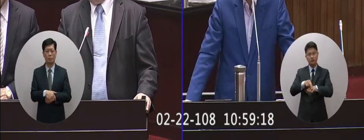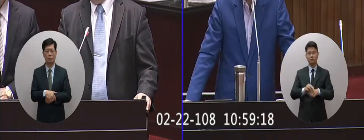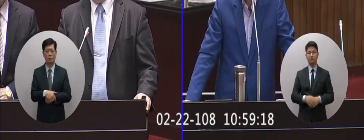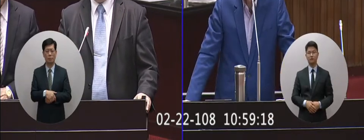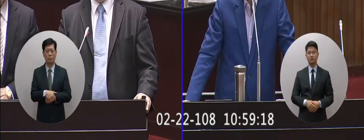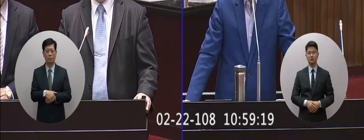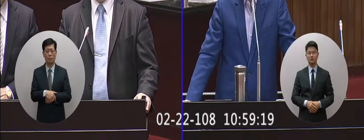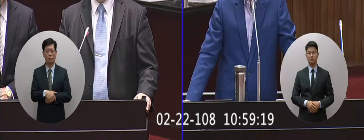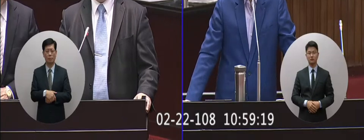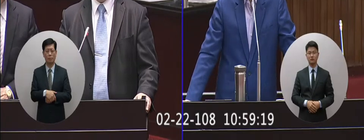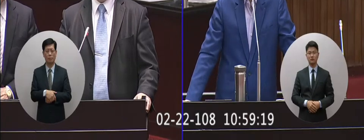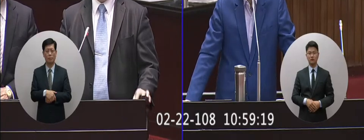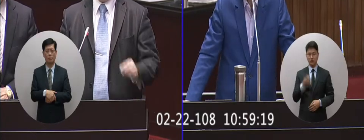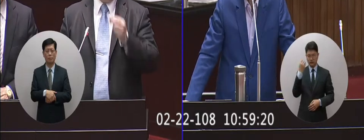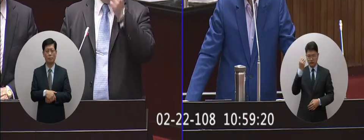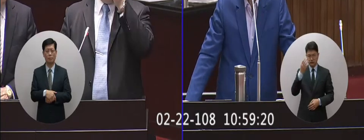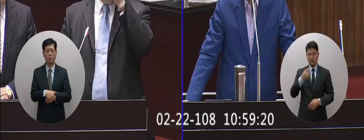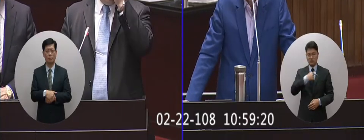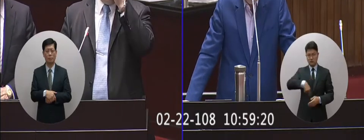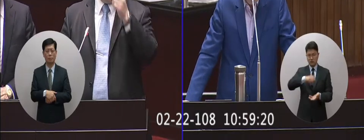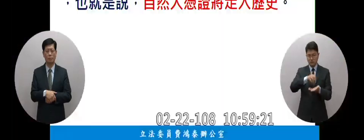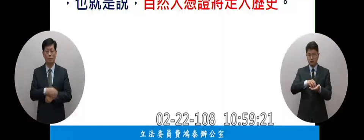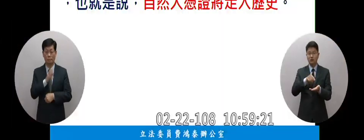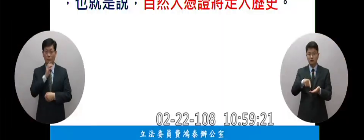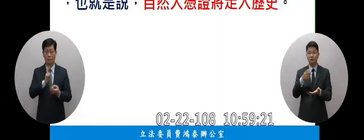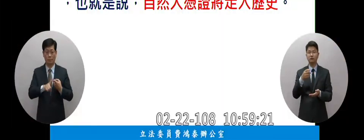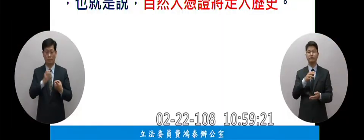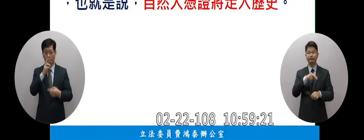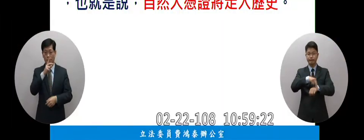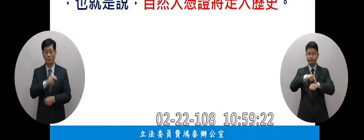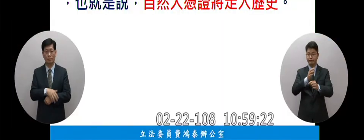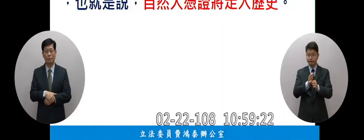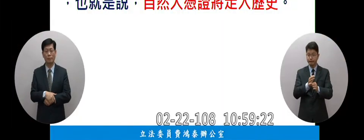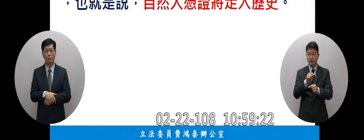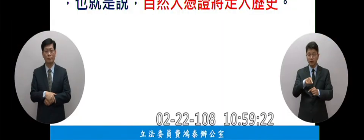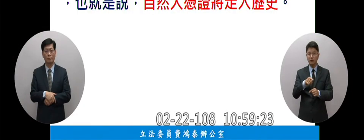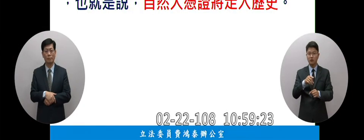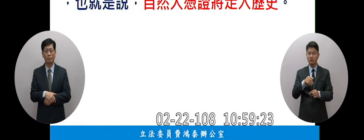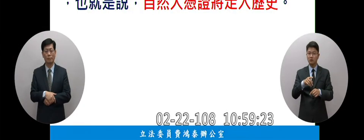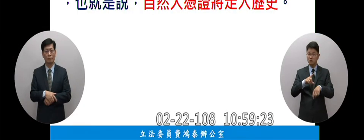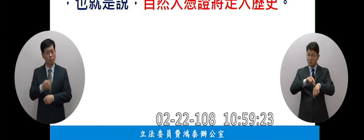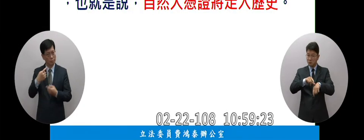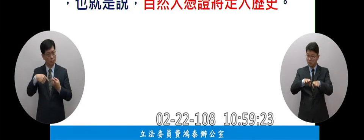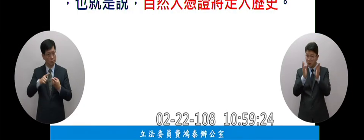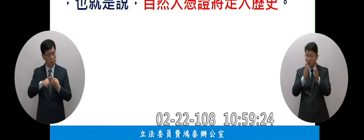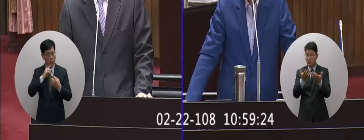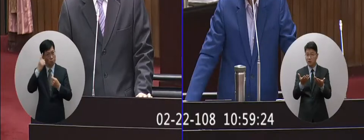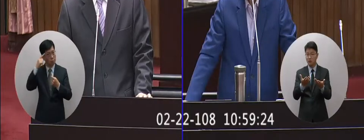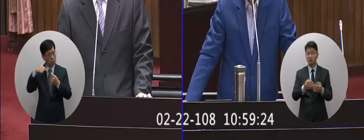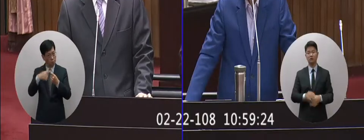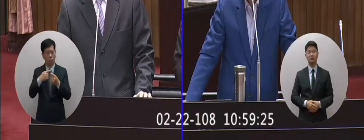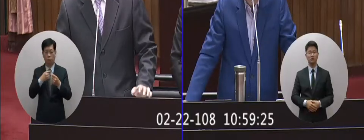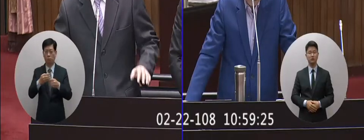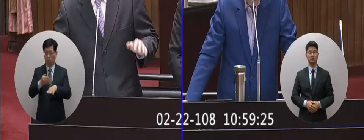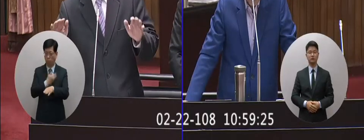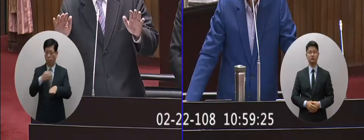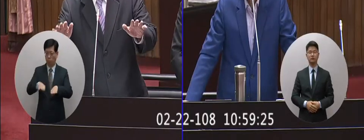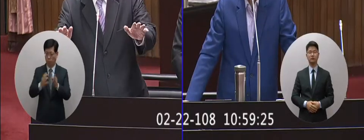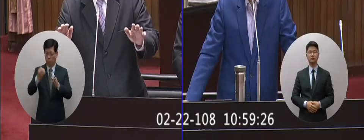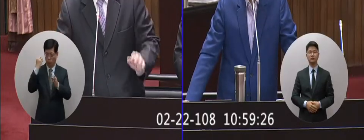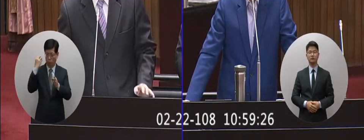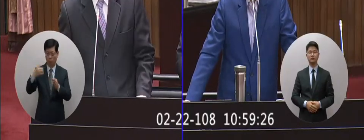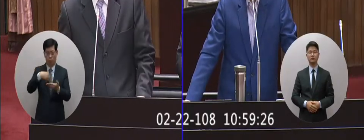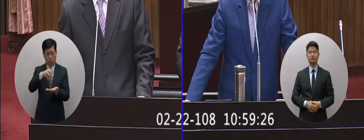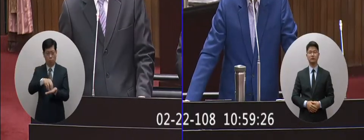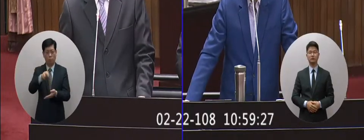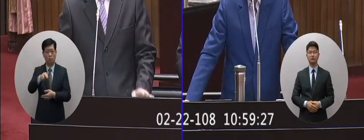片式的身份证， 是 对不对哈？ 是，没错。是 多久以后可以上路？ 我想应该到明年就开始会正式